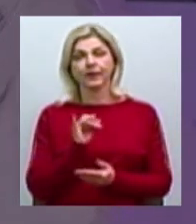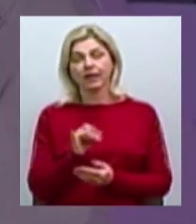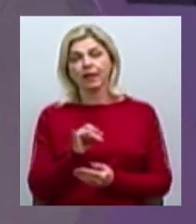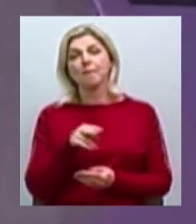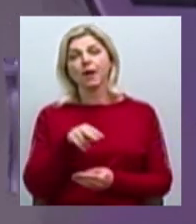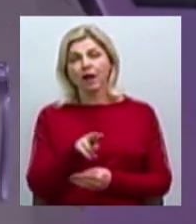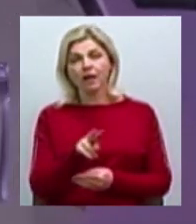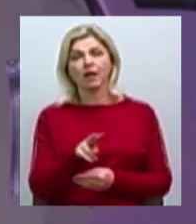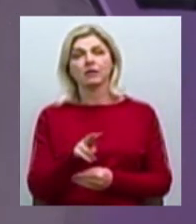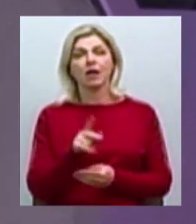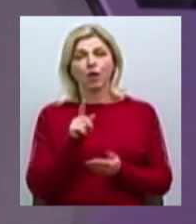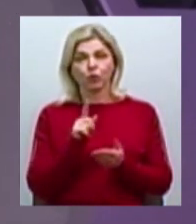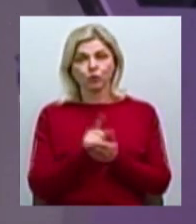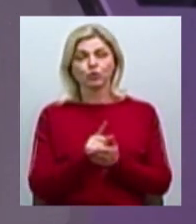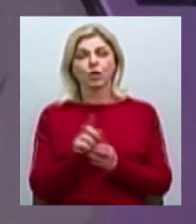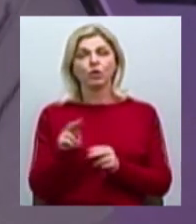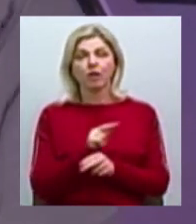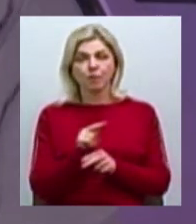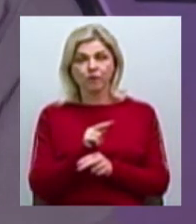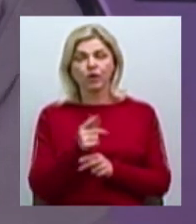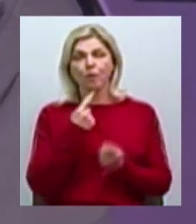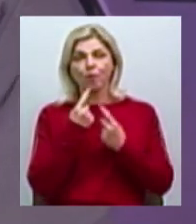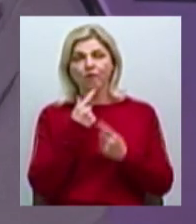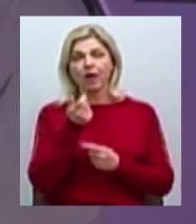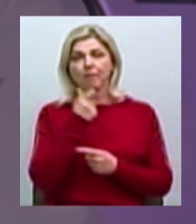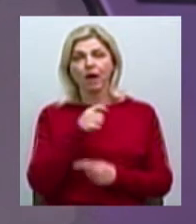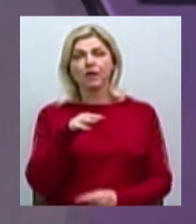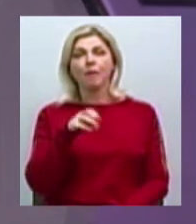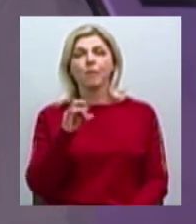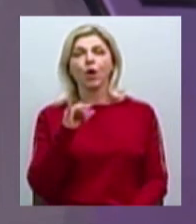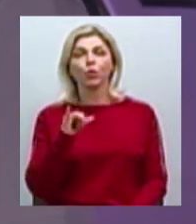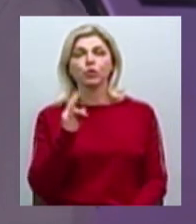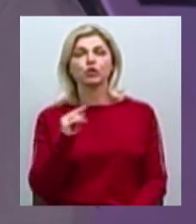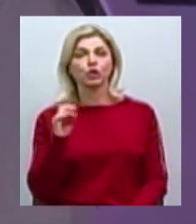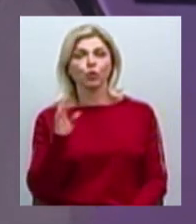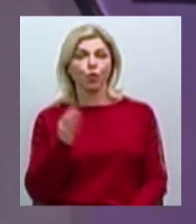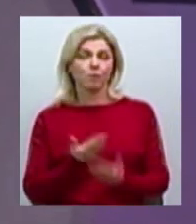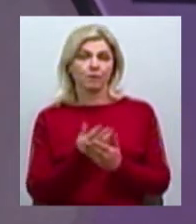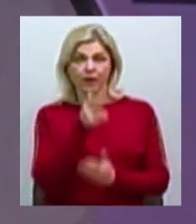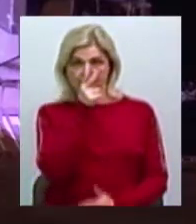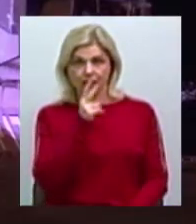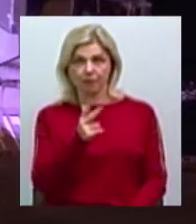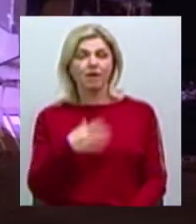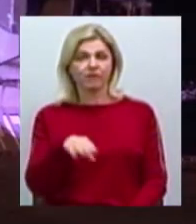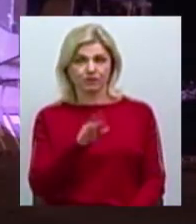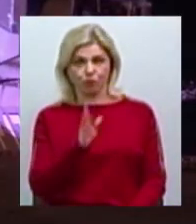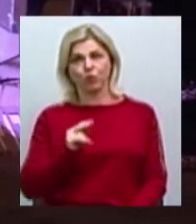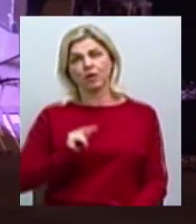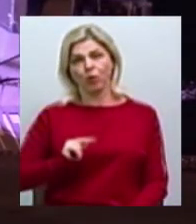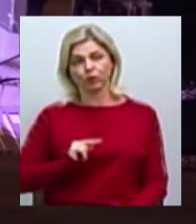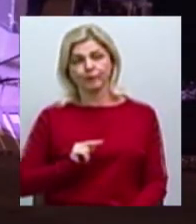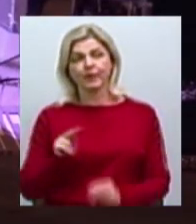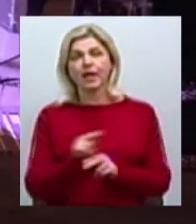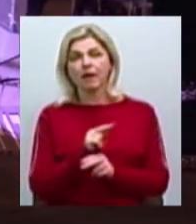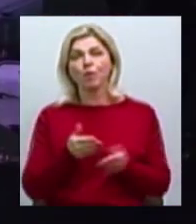готові відремонтувати. Поговорили з паном Воронченка, десь 3 місяці і все буде на ходу. Ремонтуватимуть